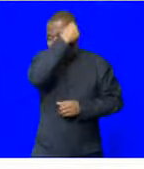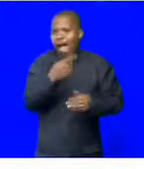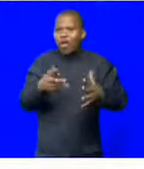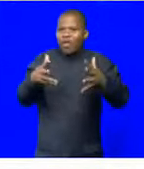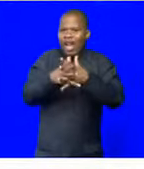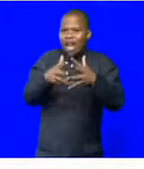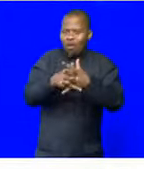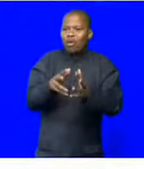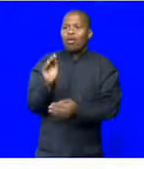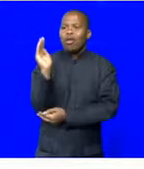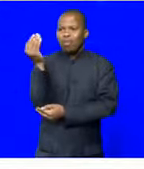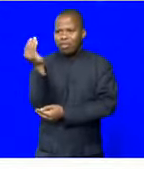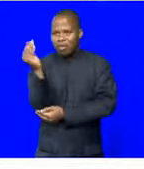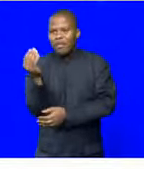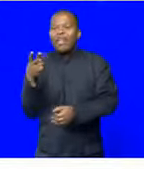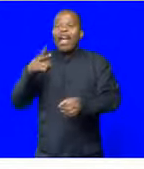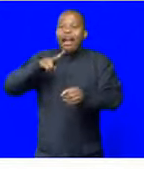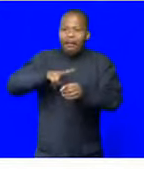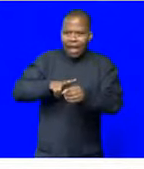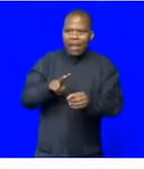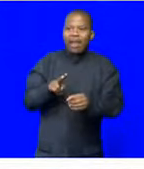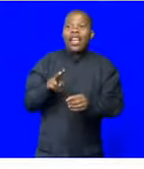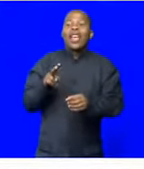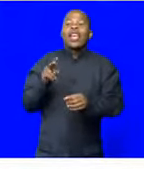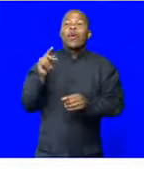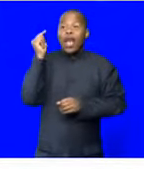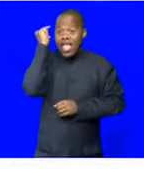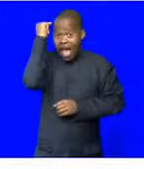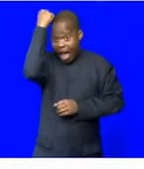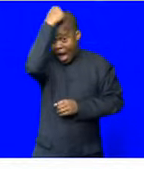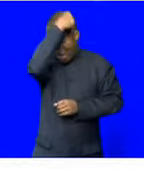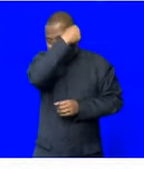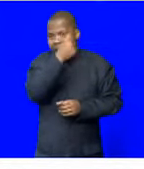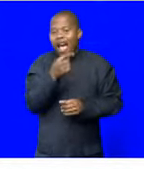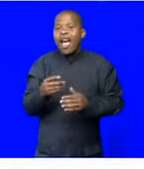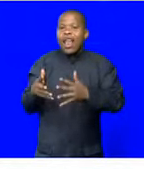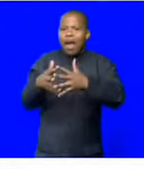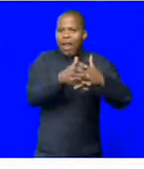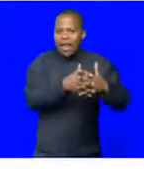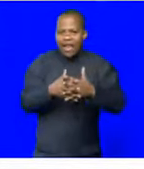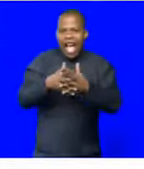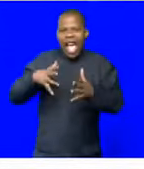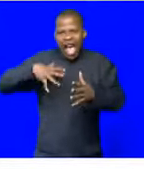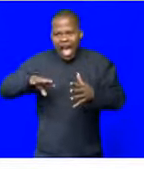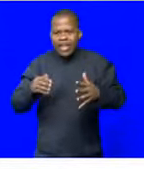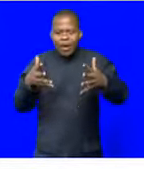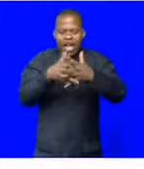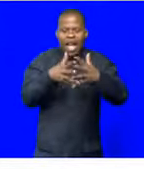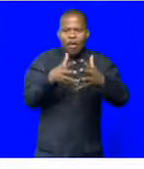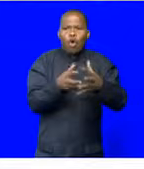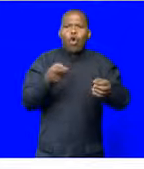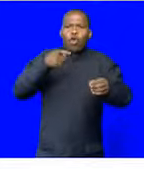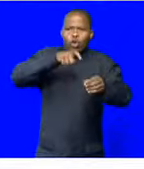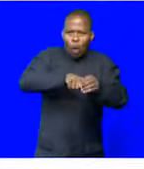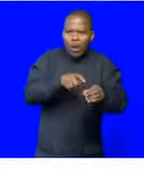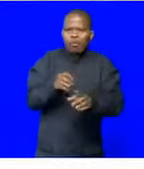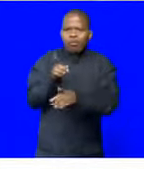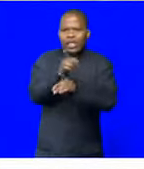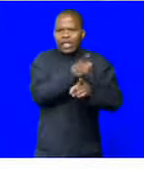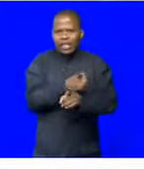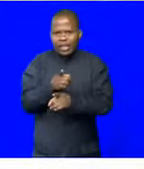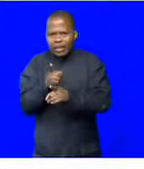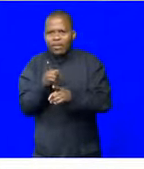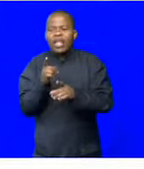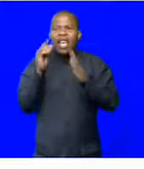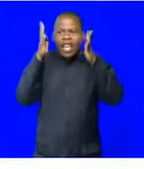kanti imbube isesekhona eAmerica iphinze futhi yaba naleminye imihlangano eceleni lephethelene netekuthuthukisa